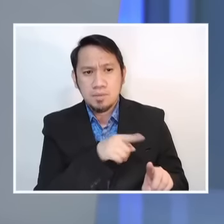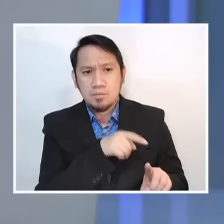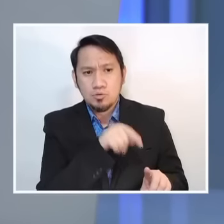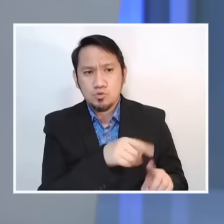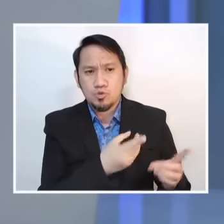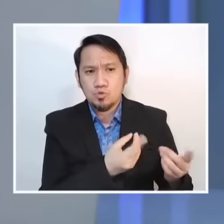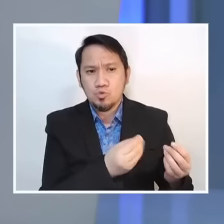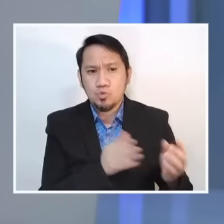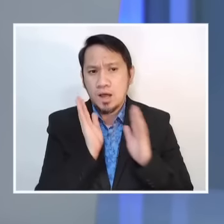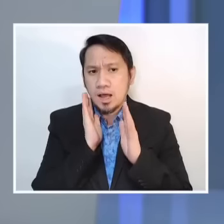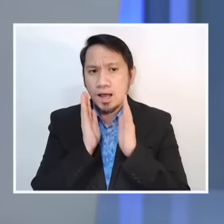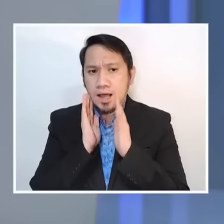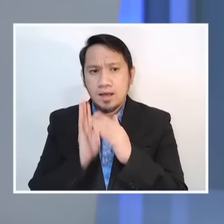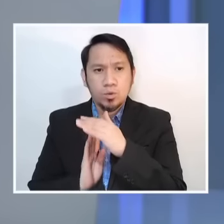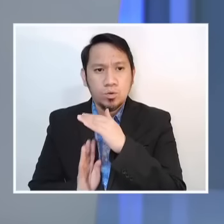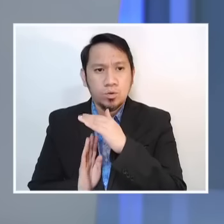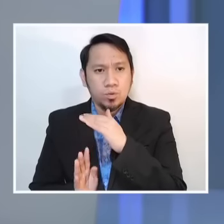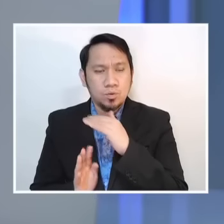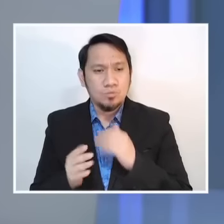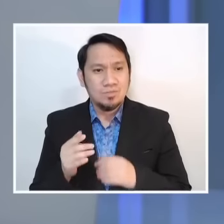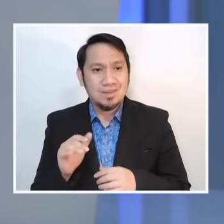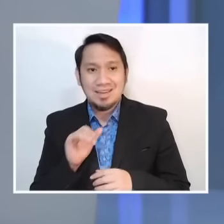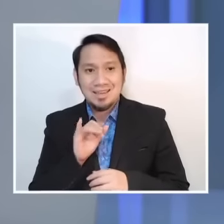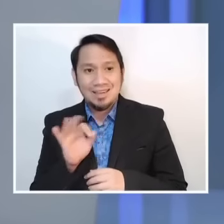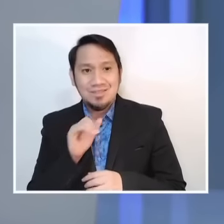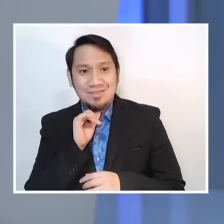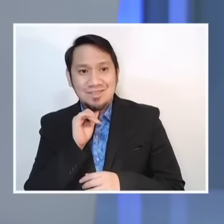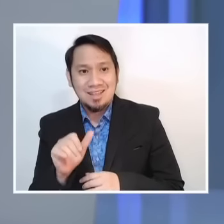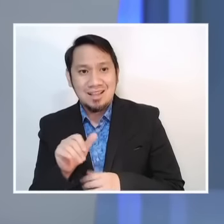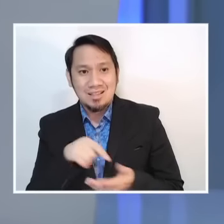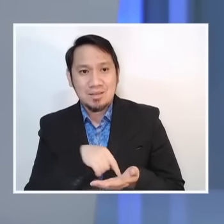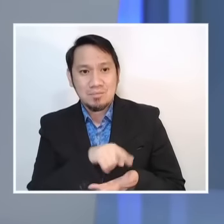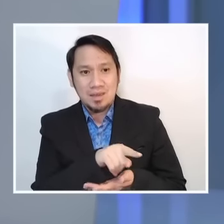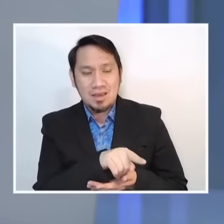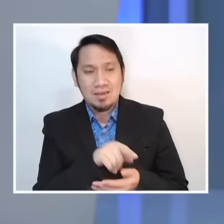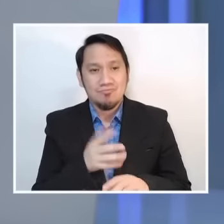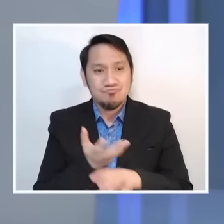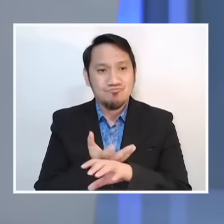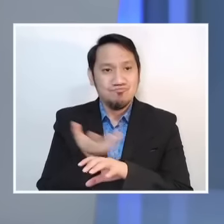mga kliyente na hindi nakakapagbayad ng kanilang utang.